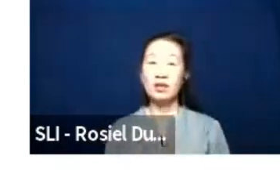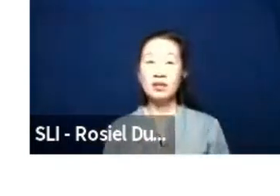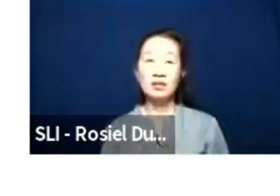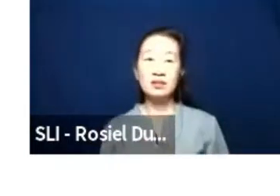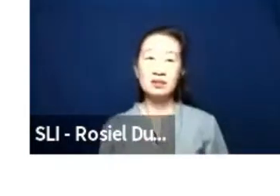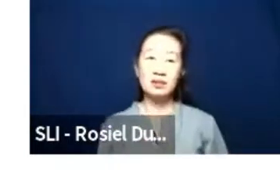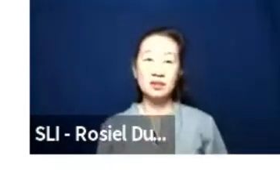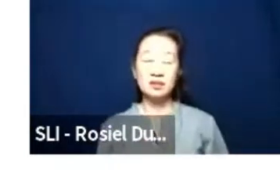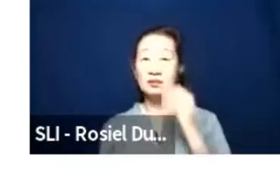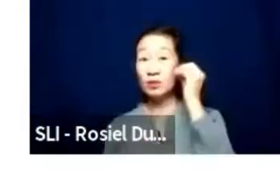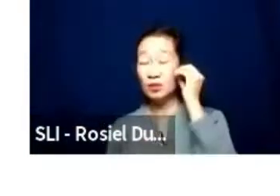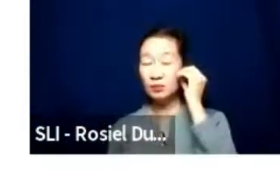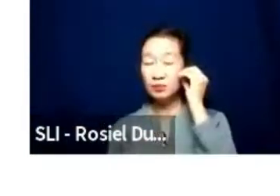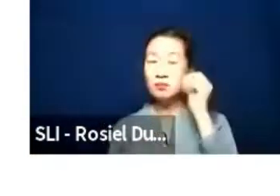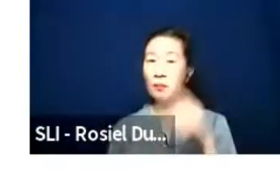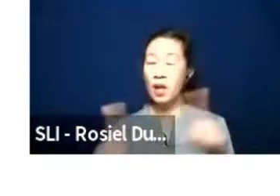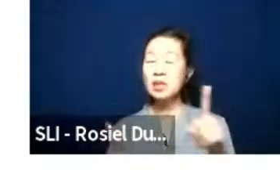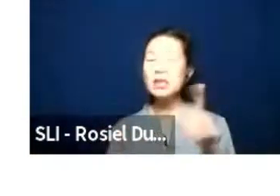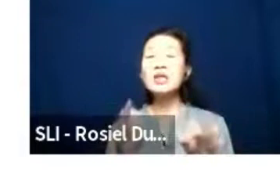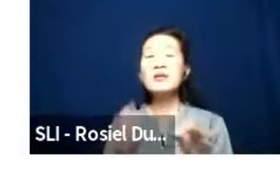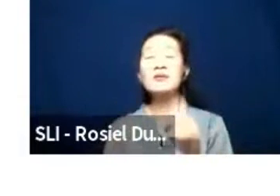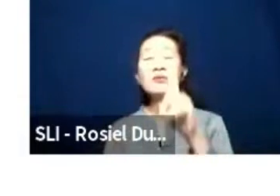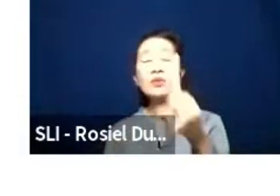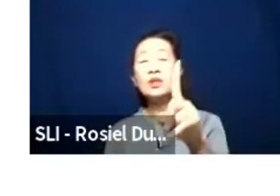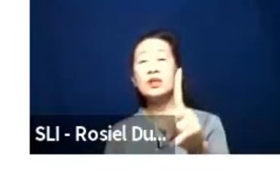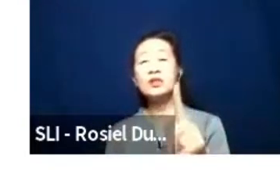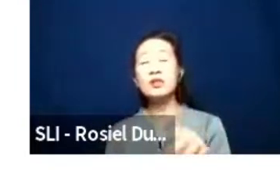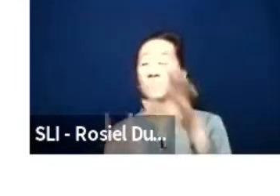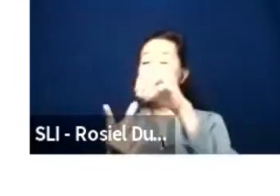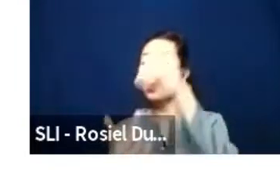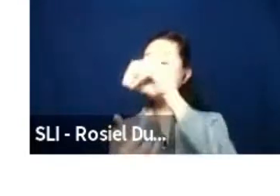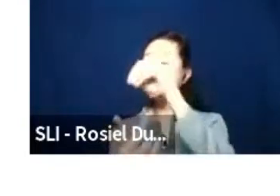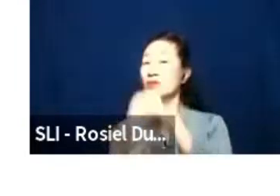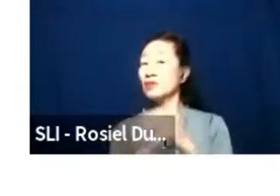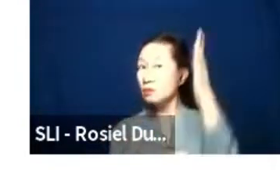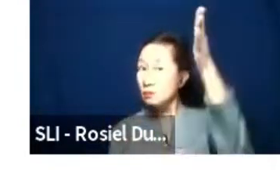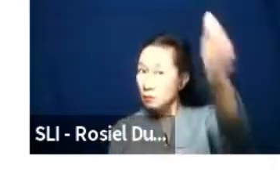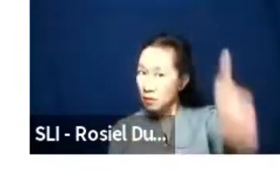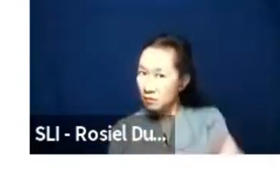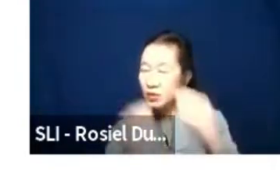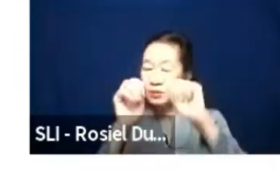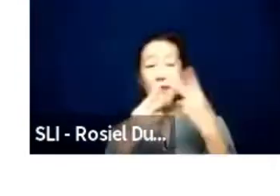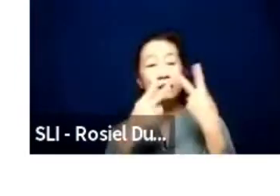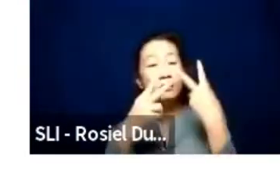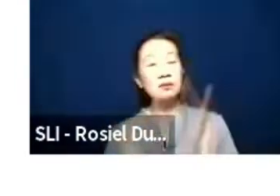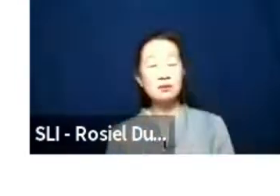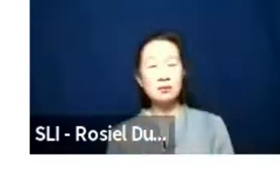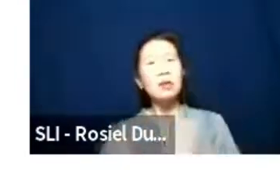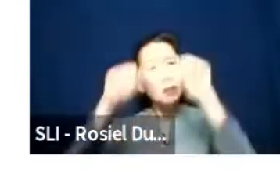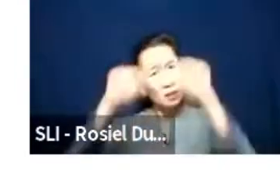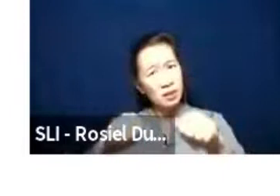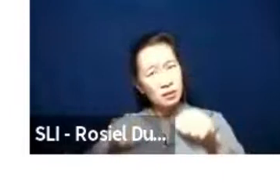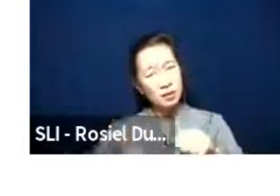sa ating mga tahanan, no? Pero kung isa siyang option eventually, pwede rin tingnan, no? Kaya ba